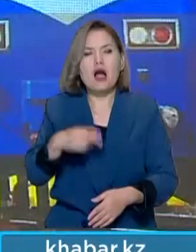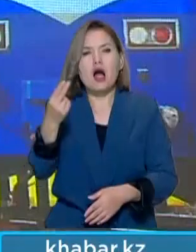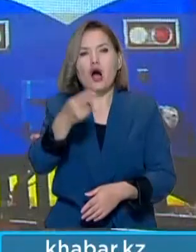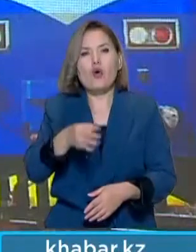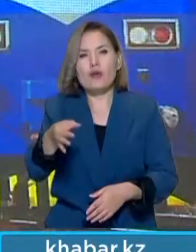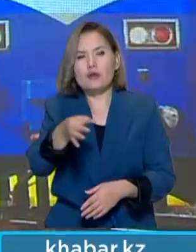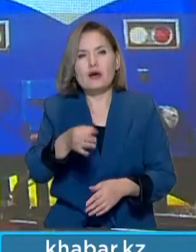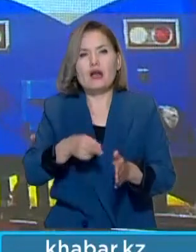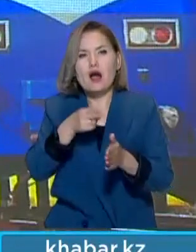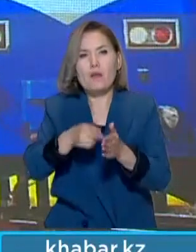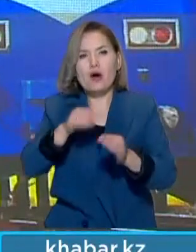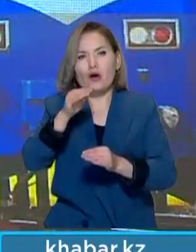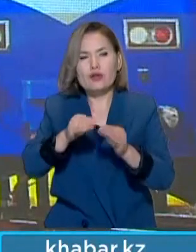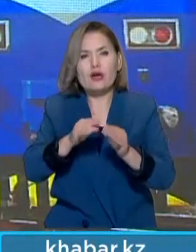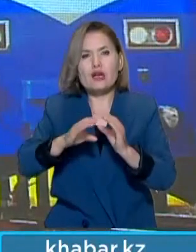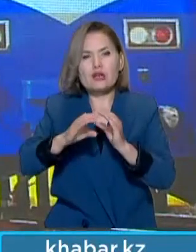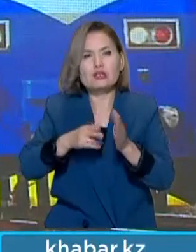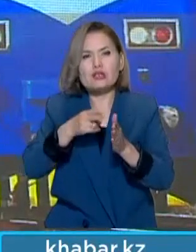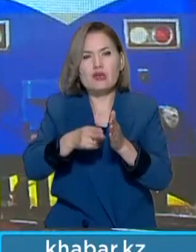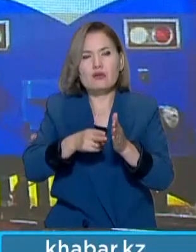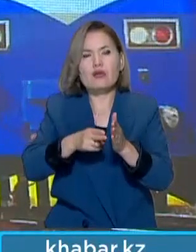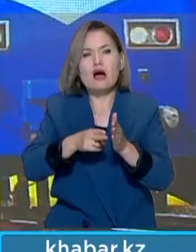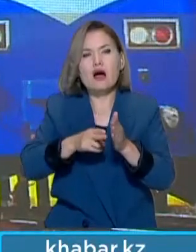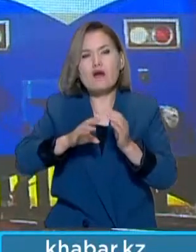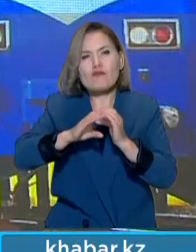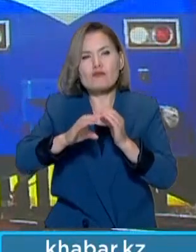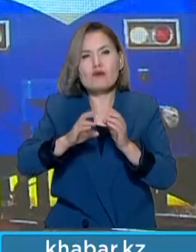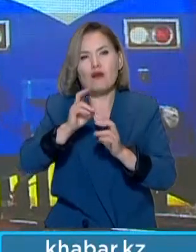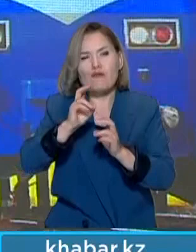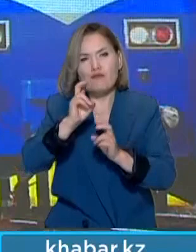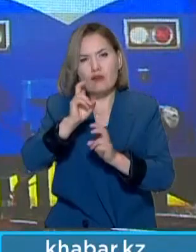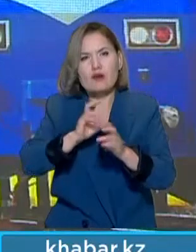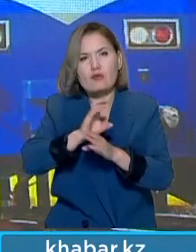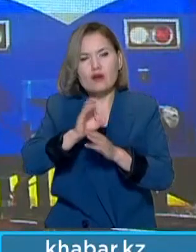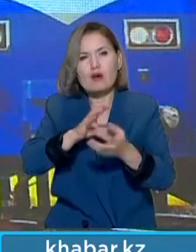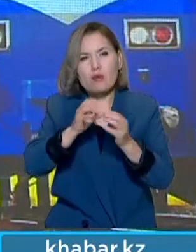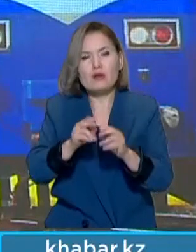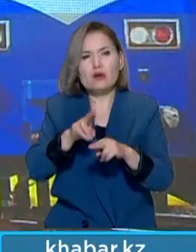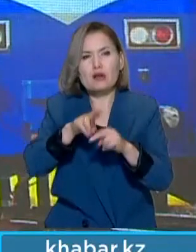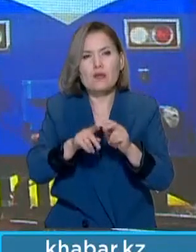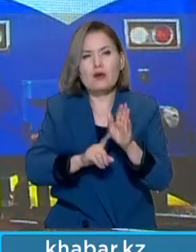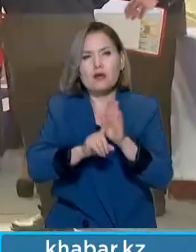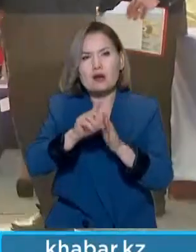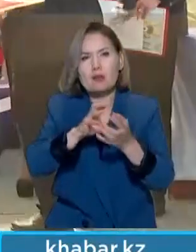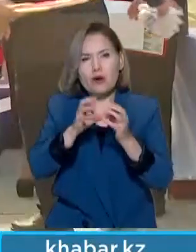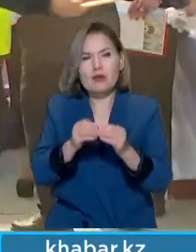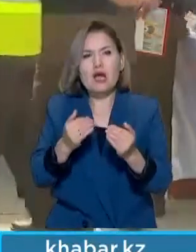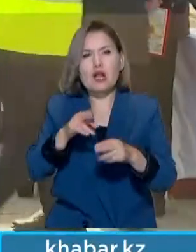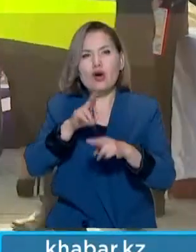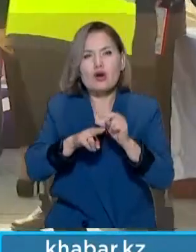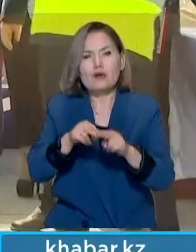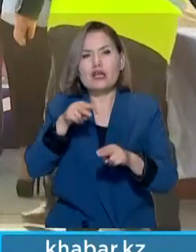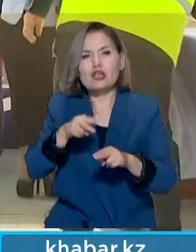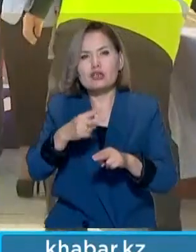Ақмола облысында локомотив құрастыру зауыты салынады. Өндіріс ошағы Атбасар қаласында бой көтереді. Нысанның іргетасы қаланды, енді құрылысы